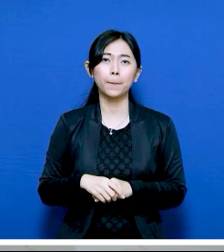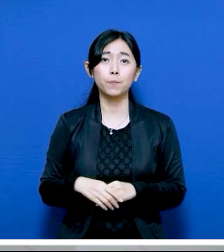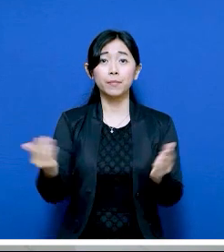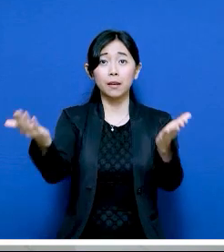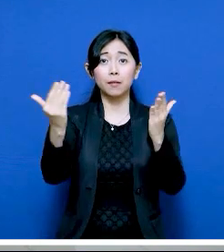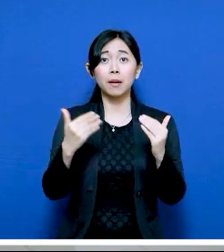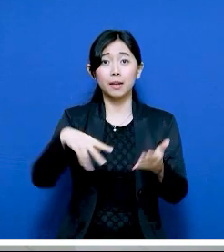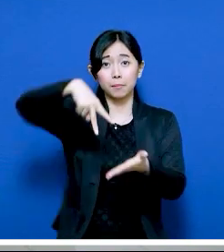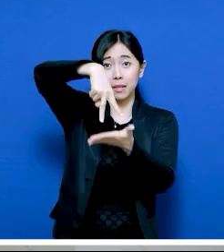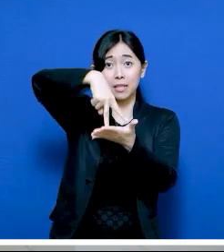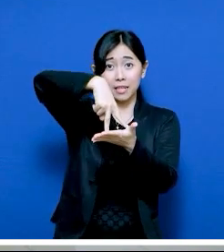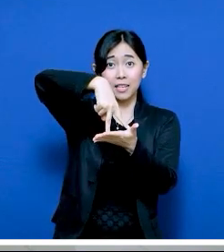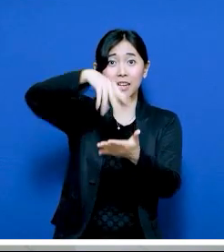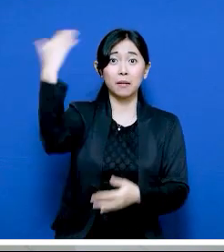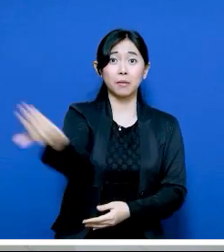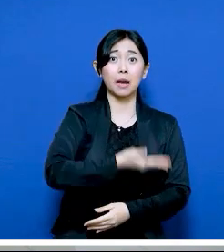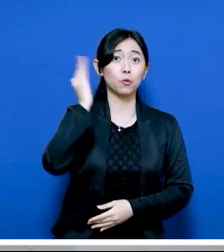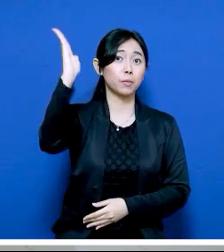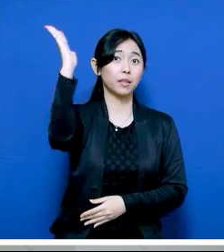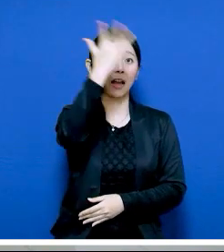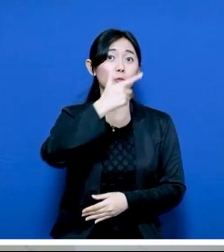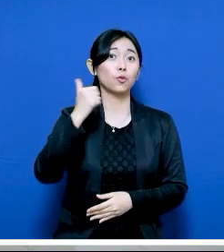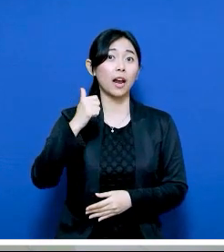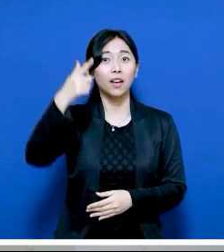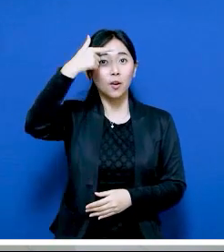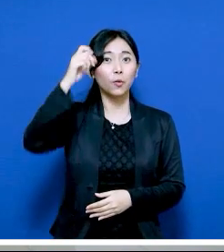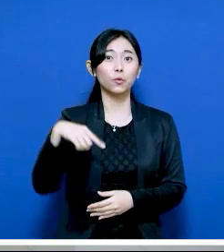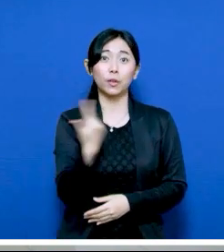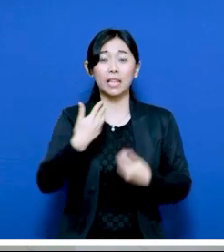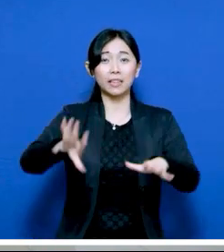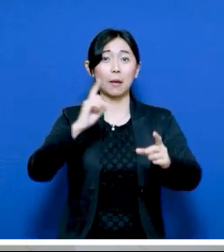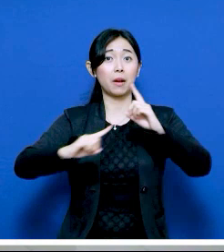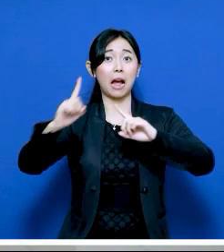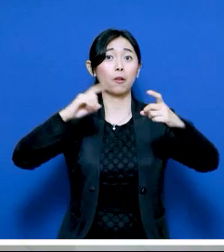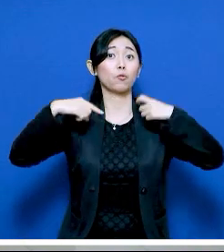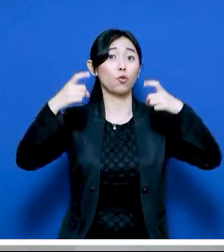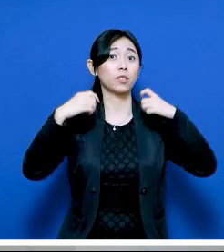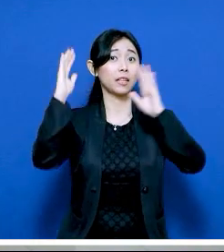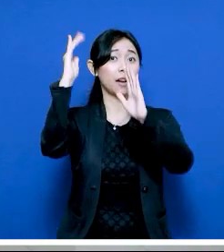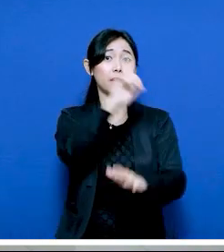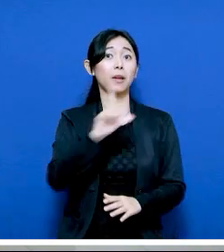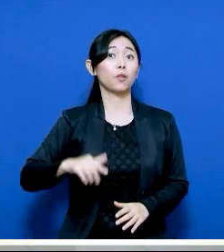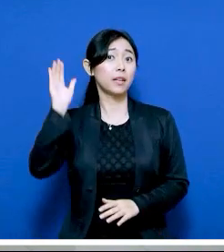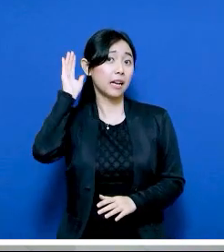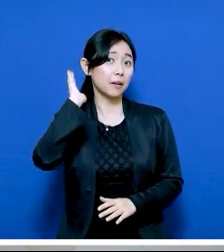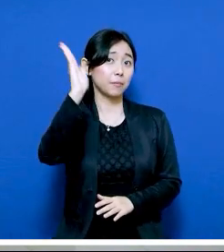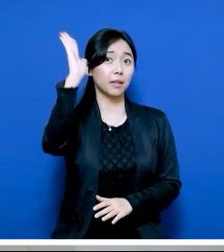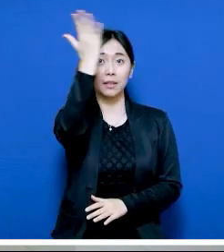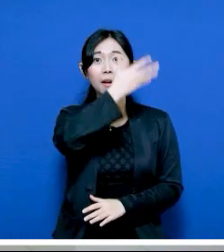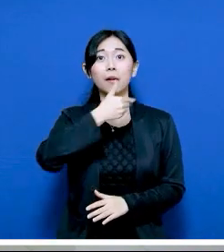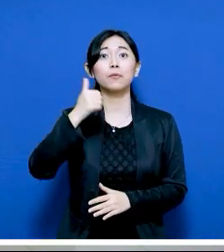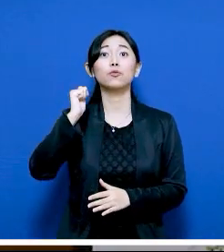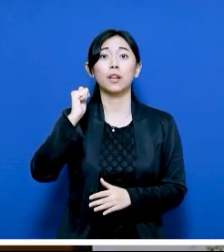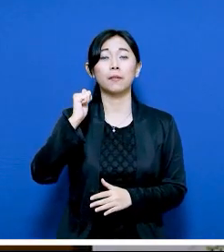Mari bersama-sama berdiri menyambut berita anugerah dari Tuhan bagi setiap kita yang telah mengaku dosa-dosanya di hadapan Tuhan. Dengarkanlah berita